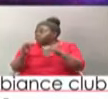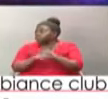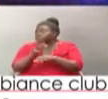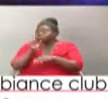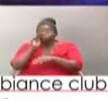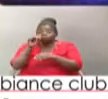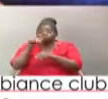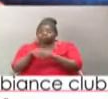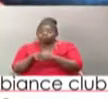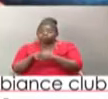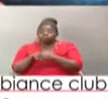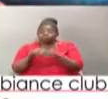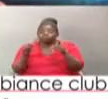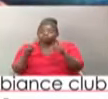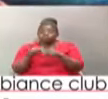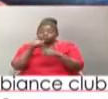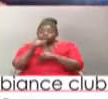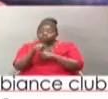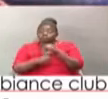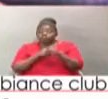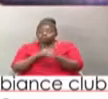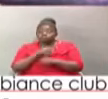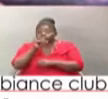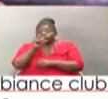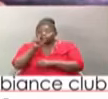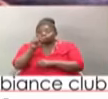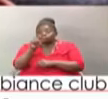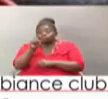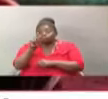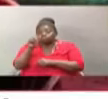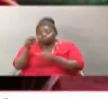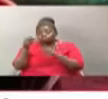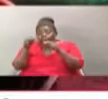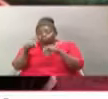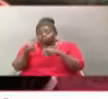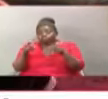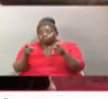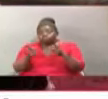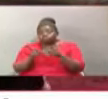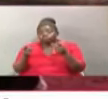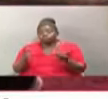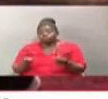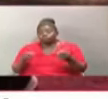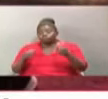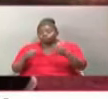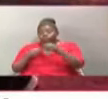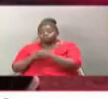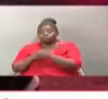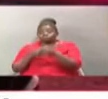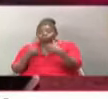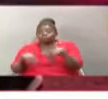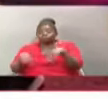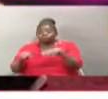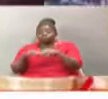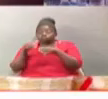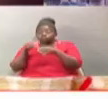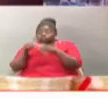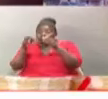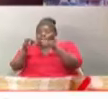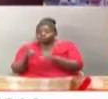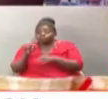nnyo, era nga buli mwaka enkuuka eno akasiki kabeera wano, so tubadde abamu ku babugiriza ab'enkizo mu kintu kino.